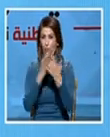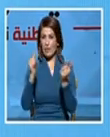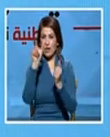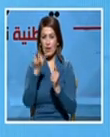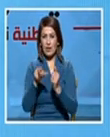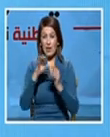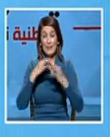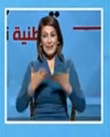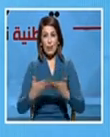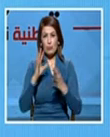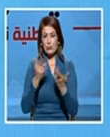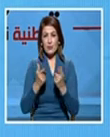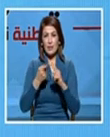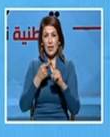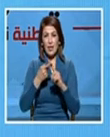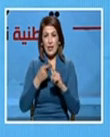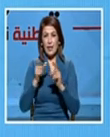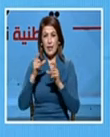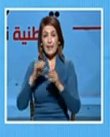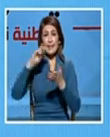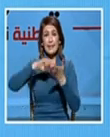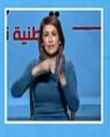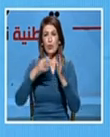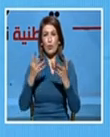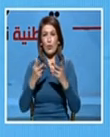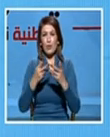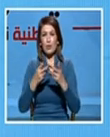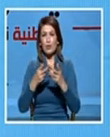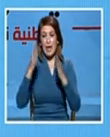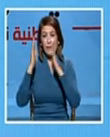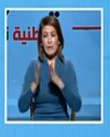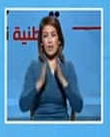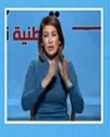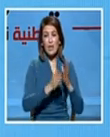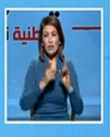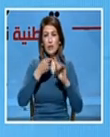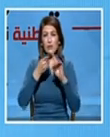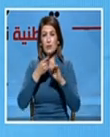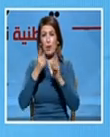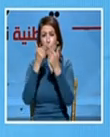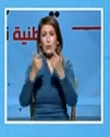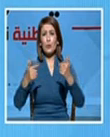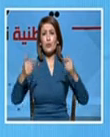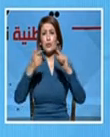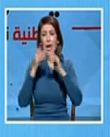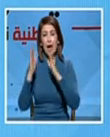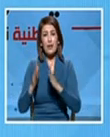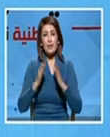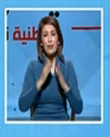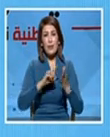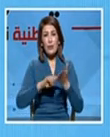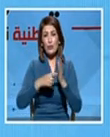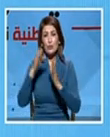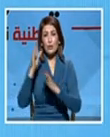الحاضر وسائل الوقاية ما عندناش، الناس الكل ماهيش موفرت لها كيف السبيطارات. فما أقسام في المستشفيات، وإحنا ما شاء الله